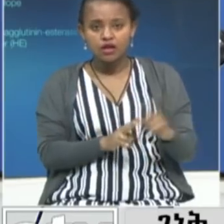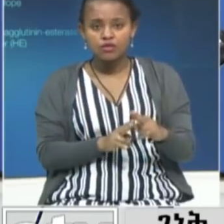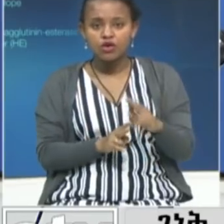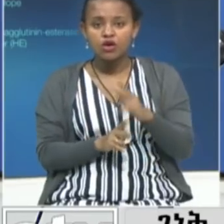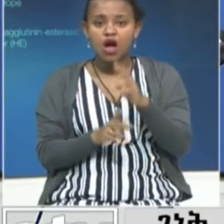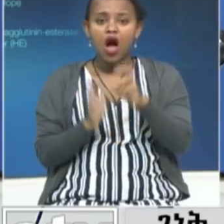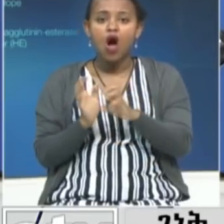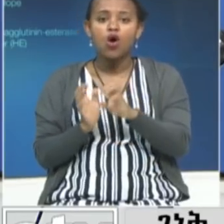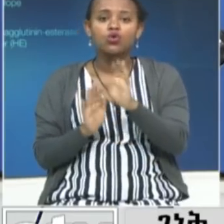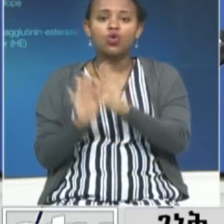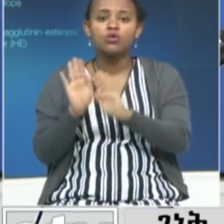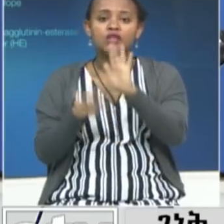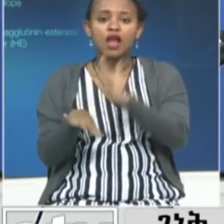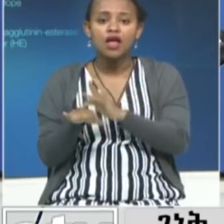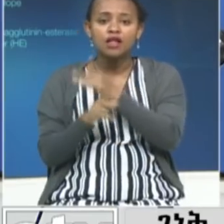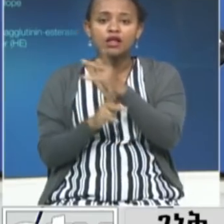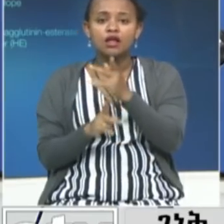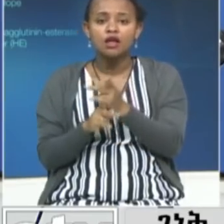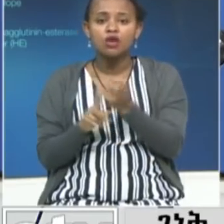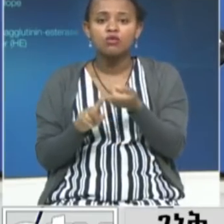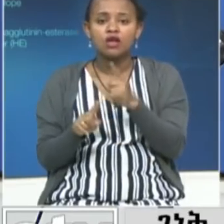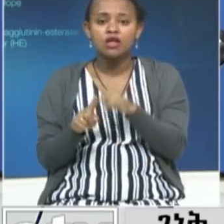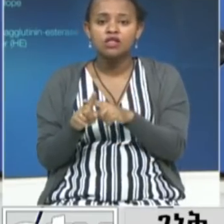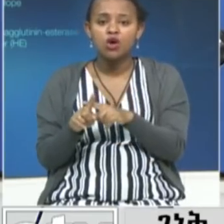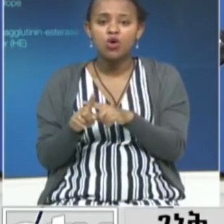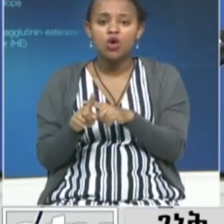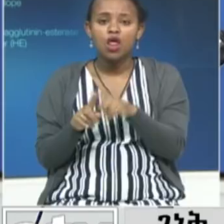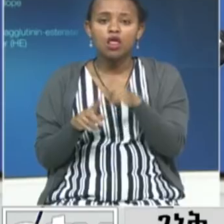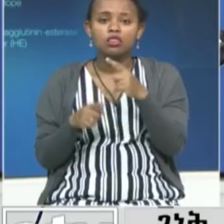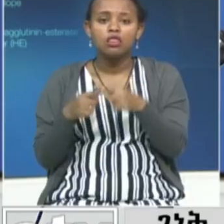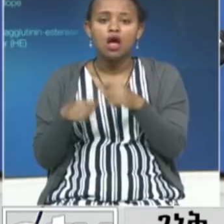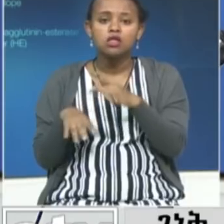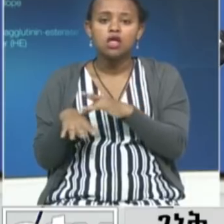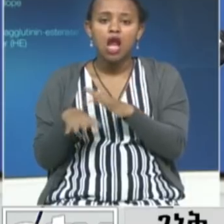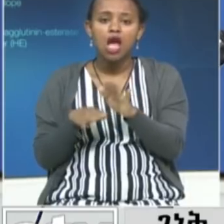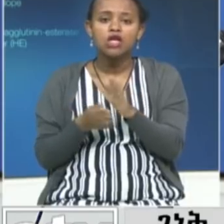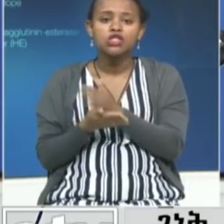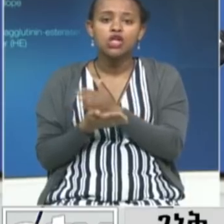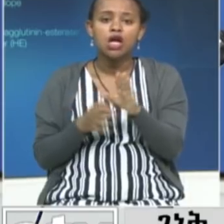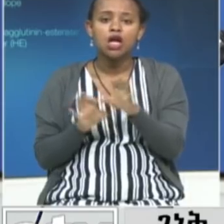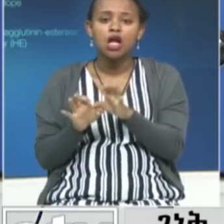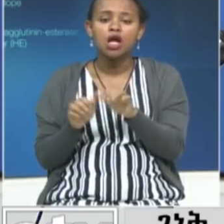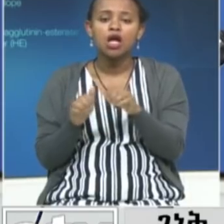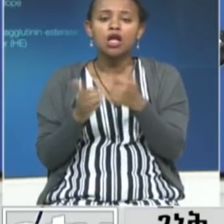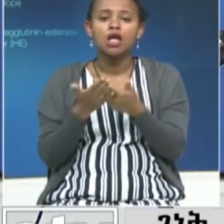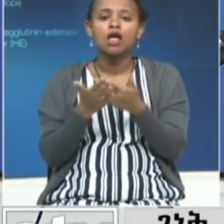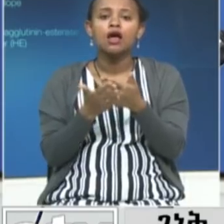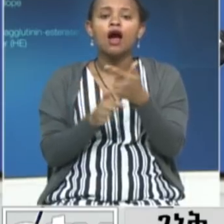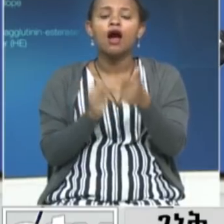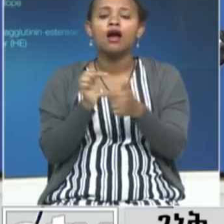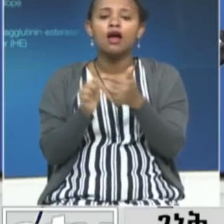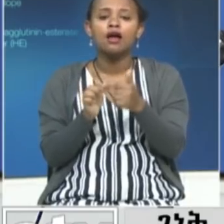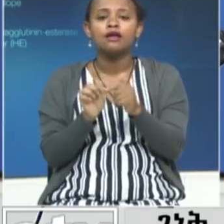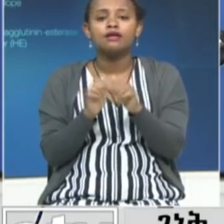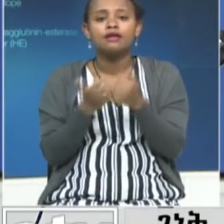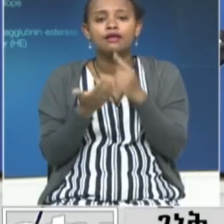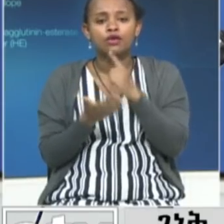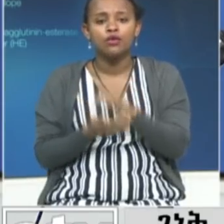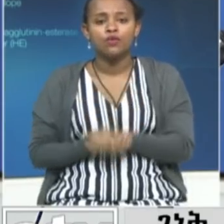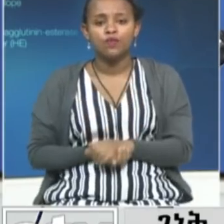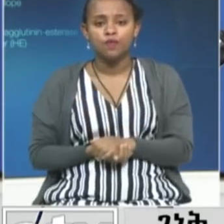የተጠነቀቅ ነው ተመልሰን ታክሲ ላይ ፌር እናደርጋለን። ይሄ አካሄድ ሪፋን ኢኮኖሚ አንድ አይጉዳም